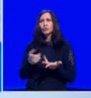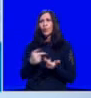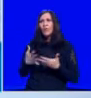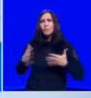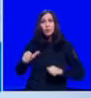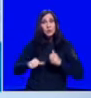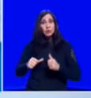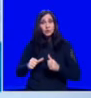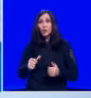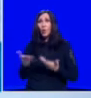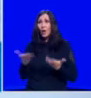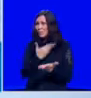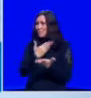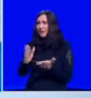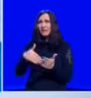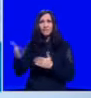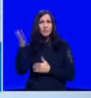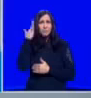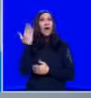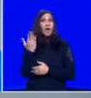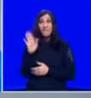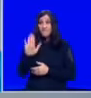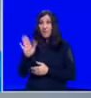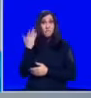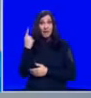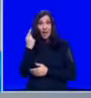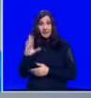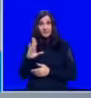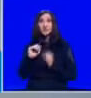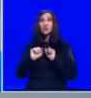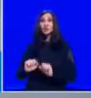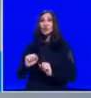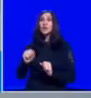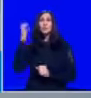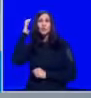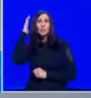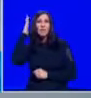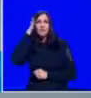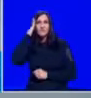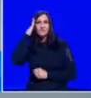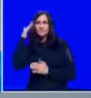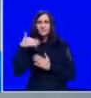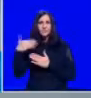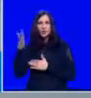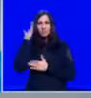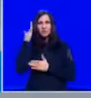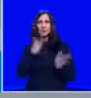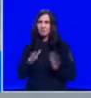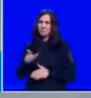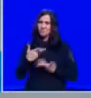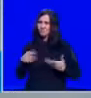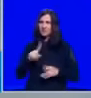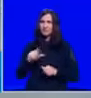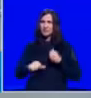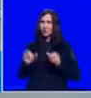махна външния министър? Вие бяхте единствените, които защитиха външния министър, служебния външен министър. Защо? Ние не сме се ядосали на никого. Нека да кажем,